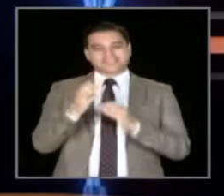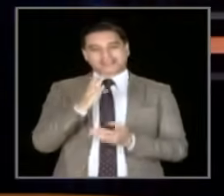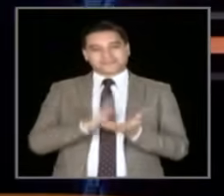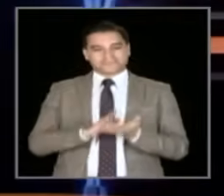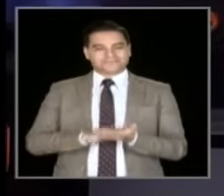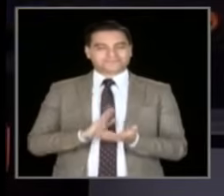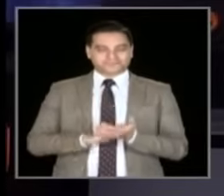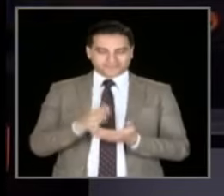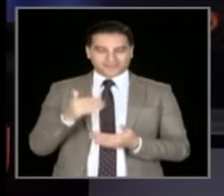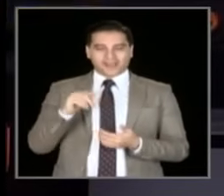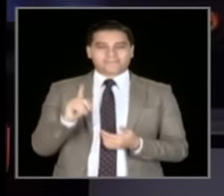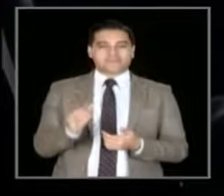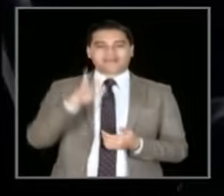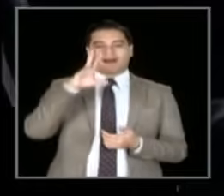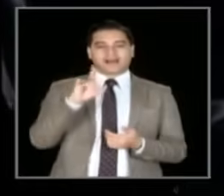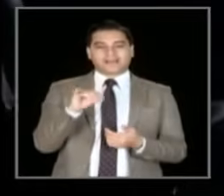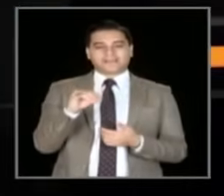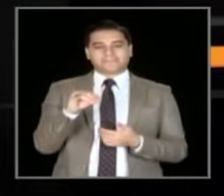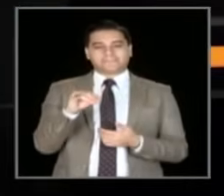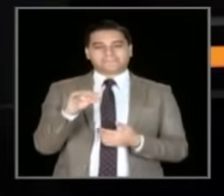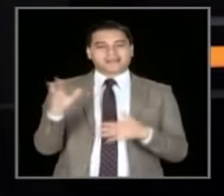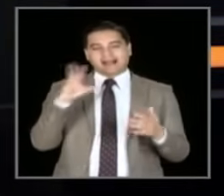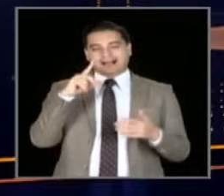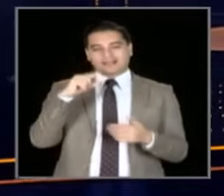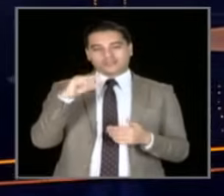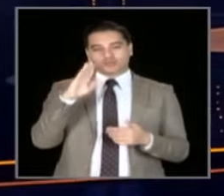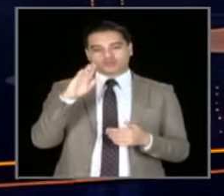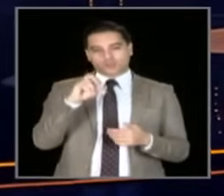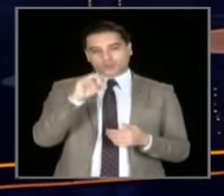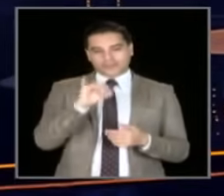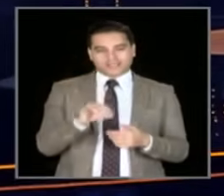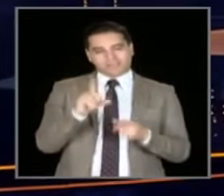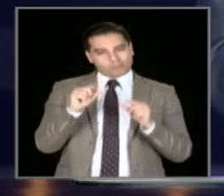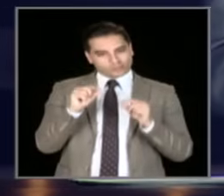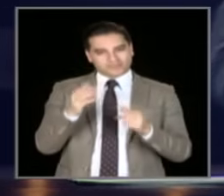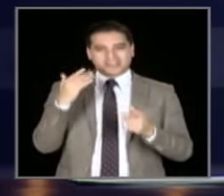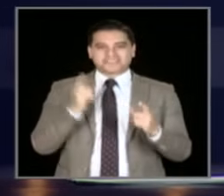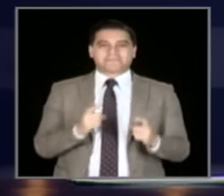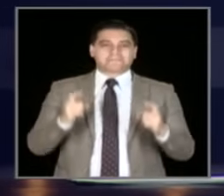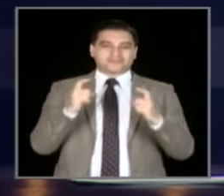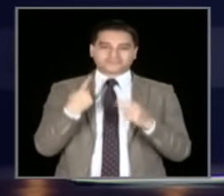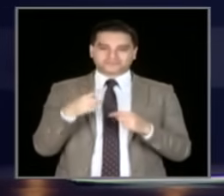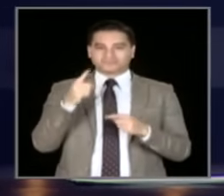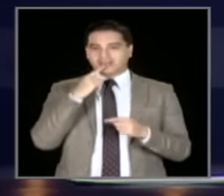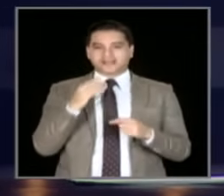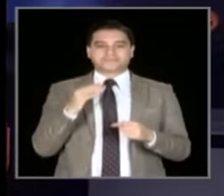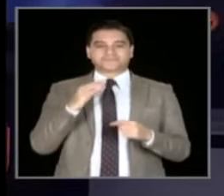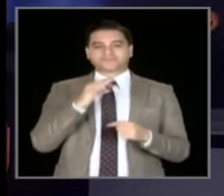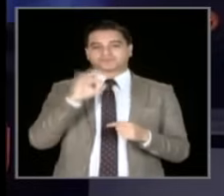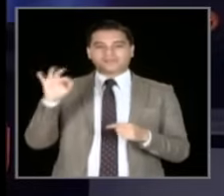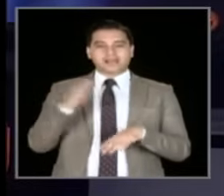كلنا. إبراهيم الزوقي تألقت الماتش اللي فات. برافو عليك. كلمتك لجامعة